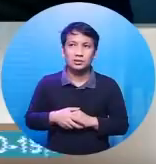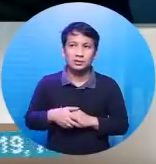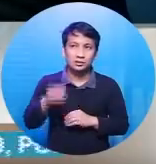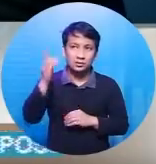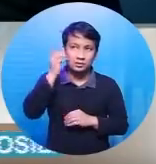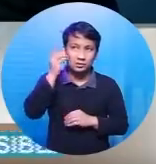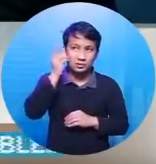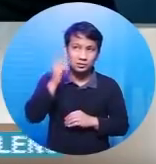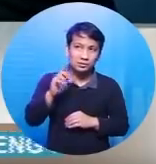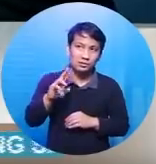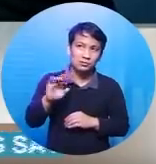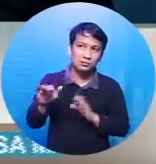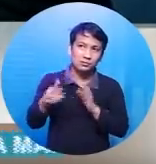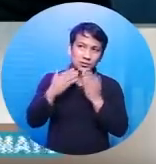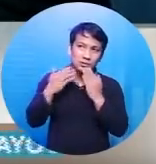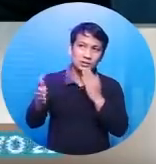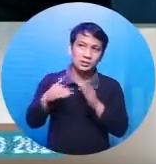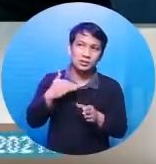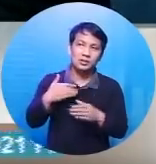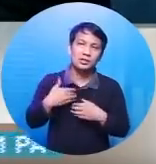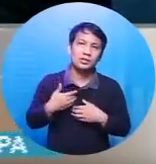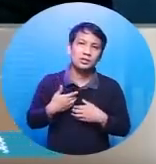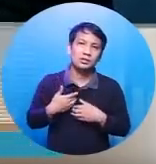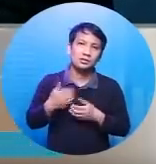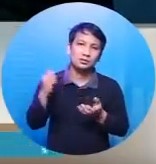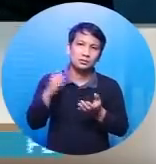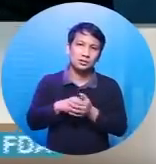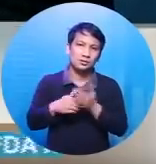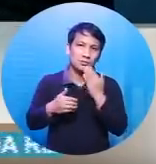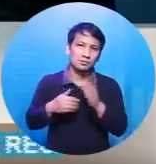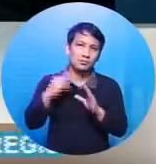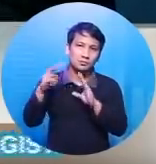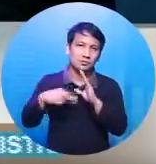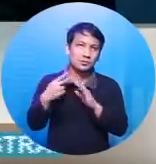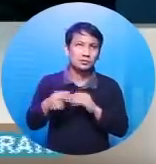Darwin, salamat sa pagpapadala mo ng entry.